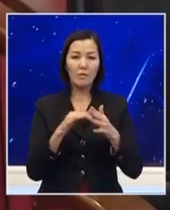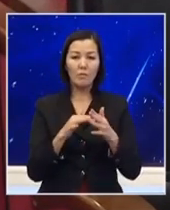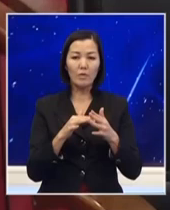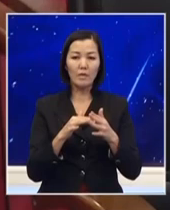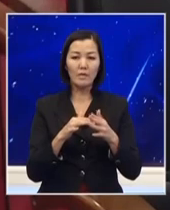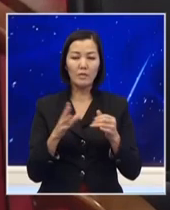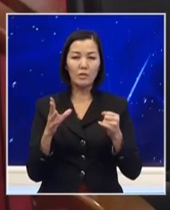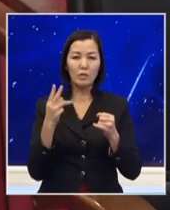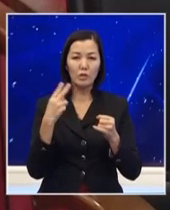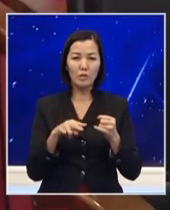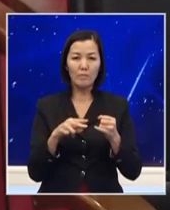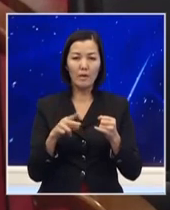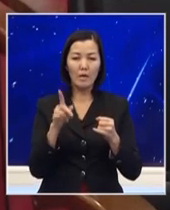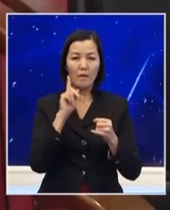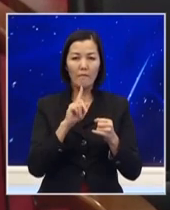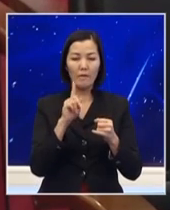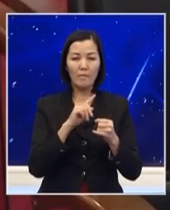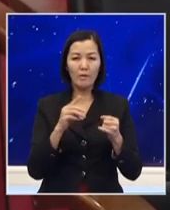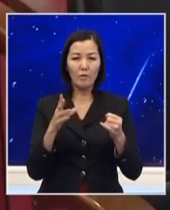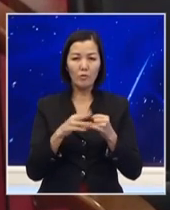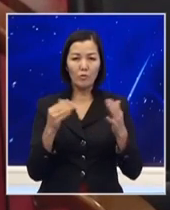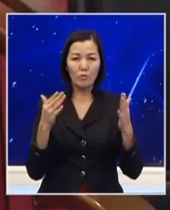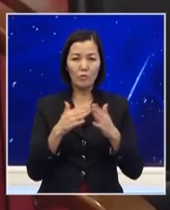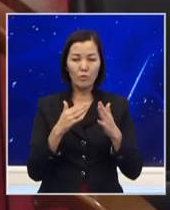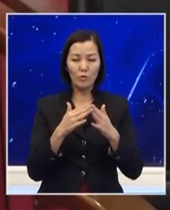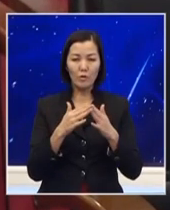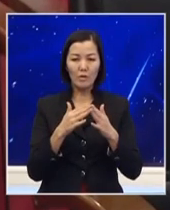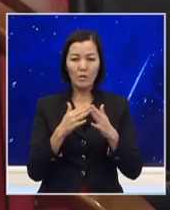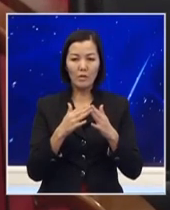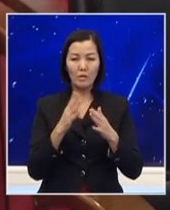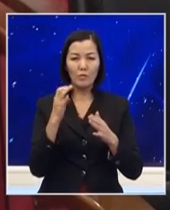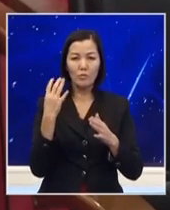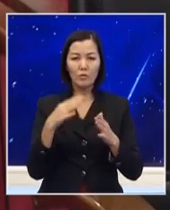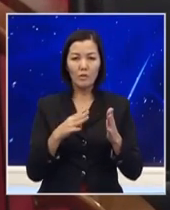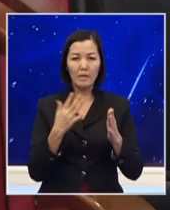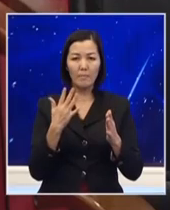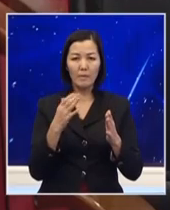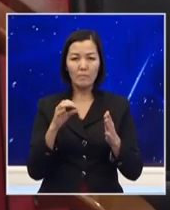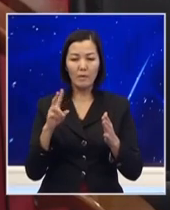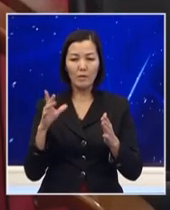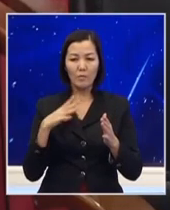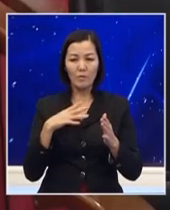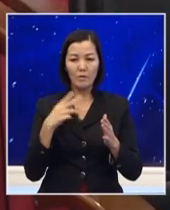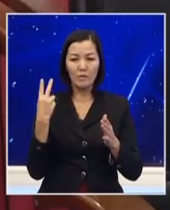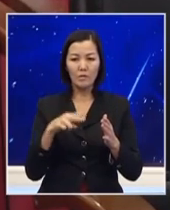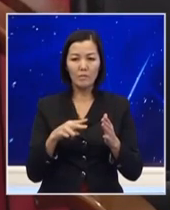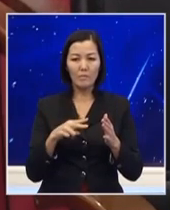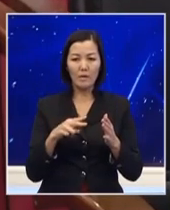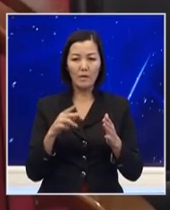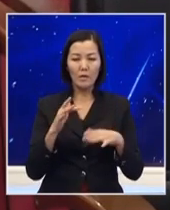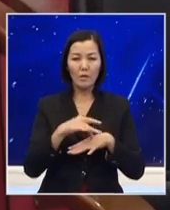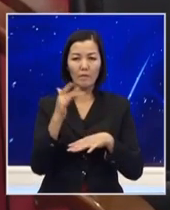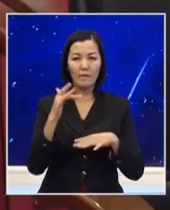жалгерлік тұрғын үйге. Плюс оның 445 миллион теңгеге және 20 жалгерлік тұрғын үйдің